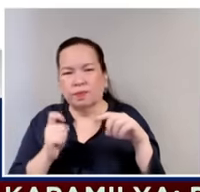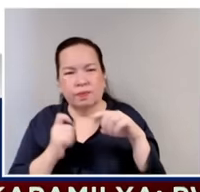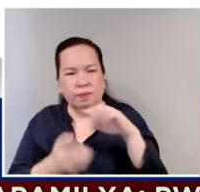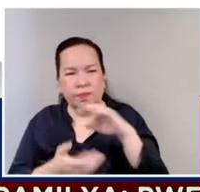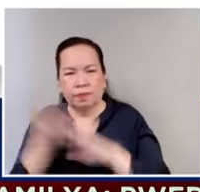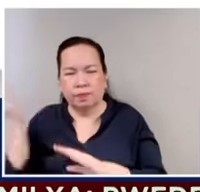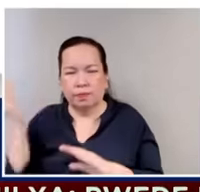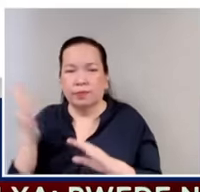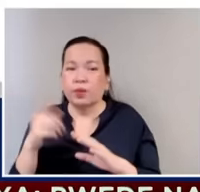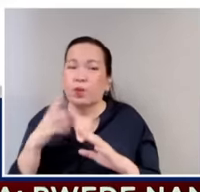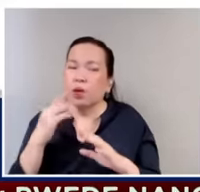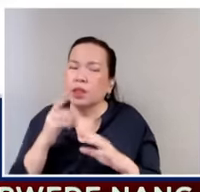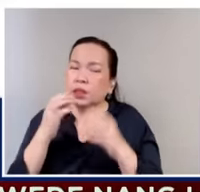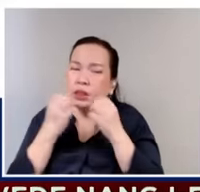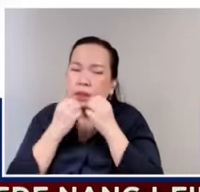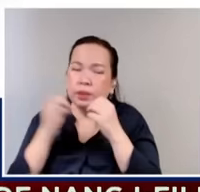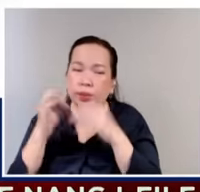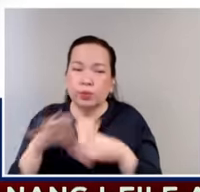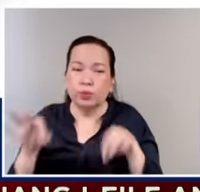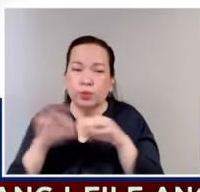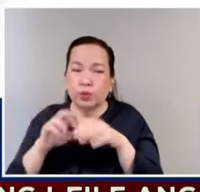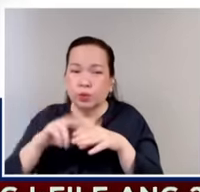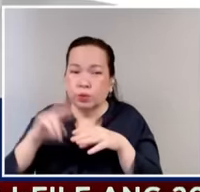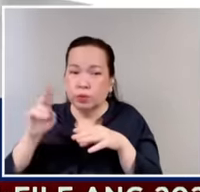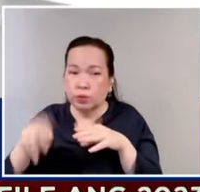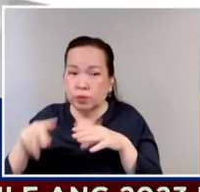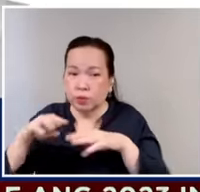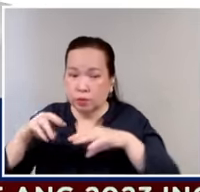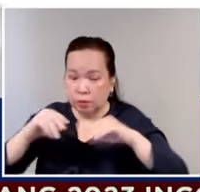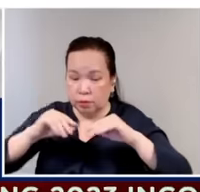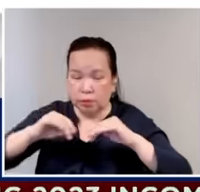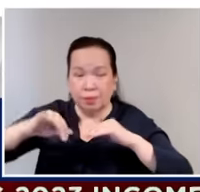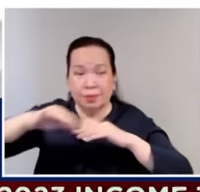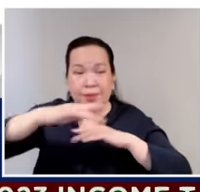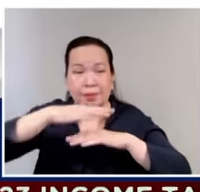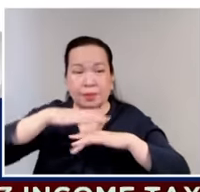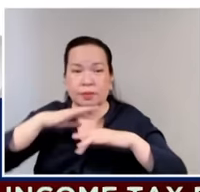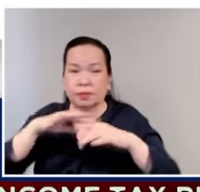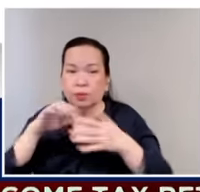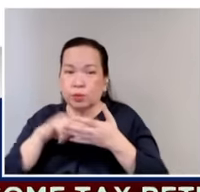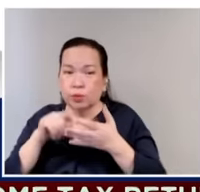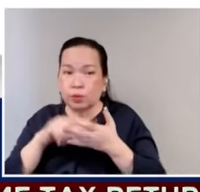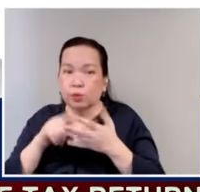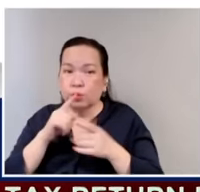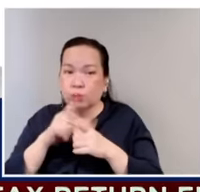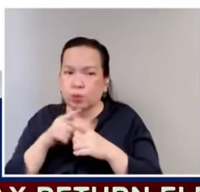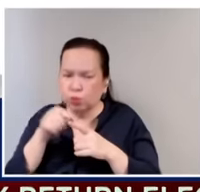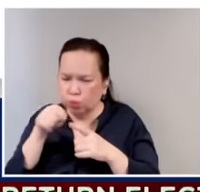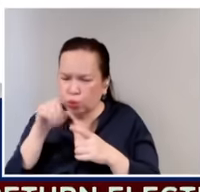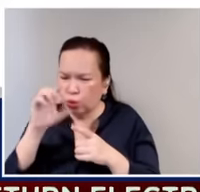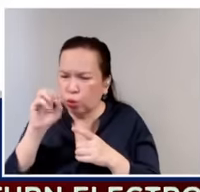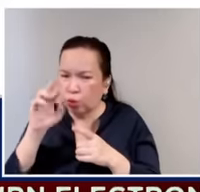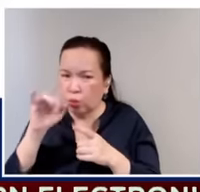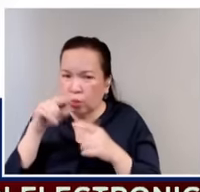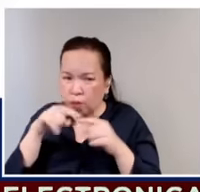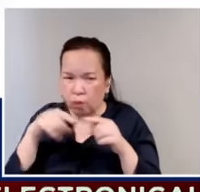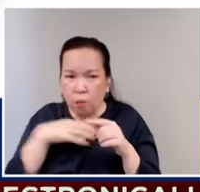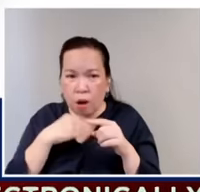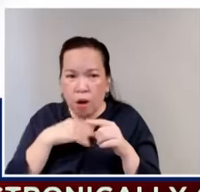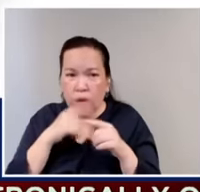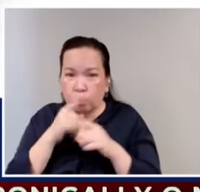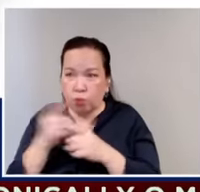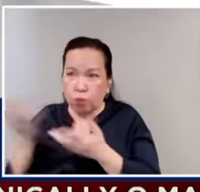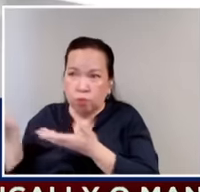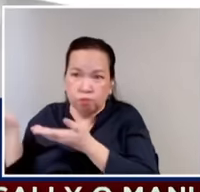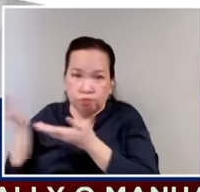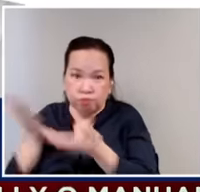ang resulta ng research sa ibabaw ng Sunday K3 para makumpirma kung mga tinambak na corals ang nasa ibaba nito. Sa paglusong